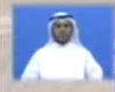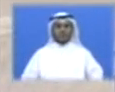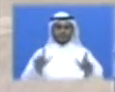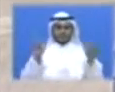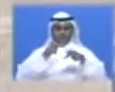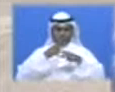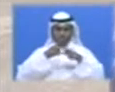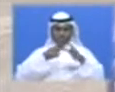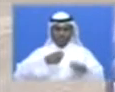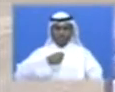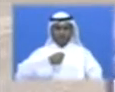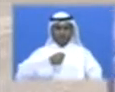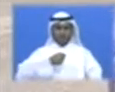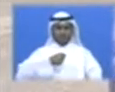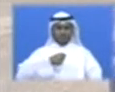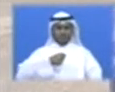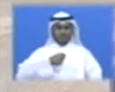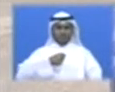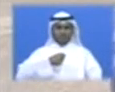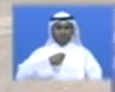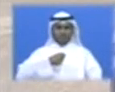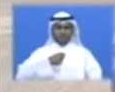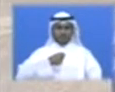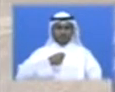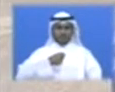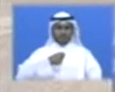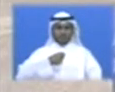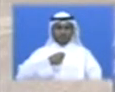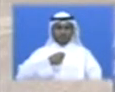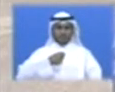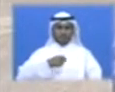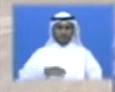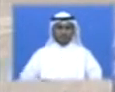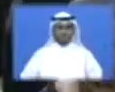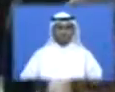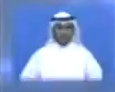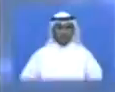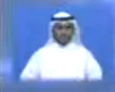هاني البدري، تلفزيون دولة الكويت، من مقر توزيع مساعدات الهلال الأحمر، عمان.